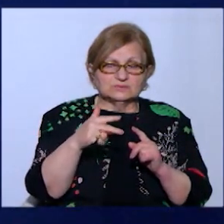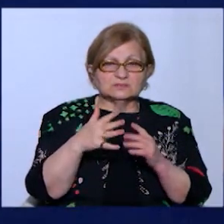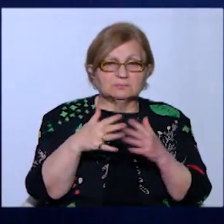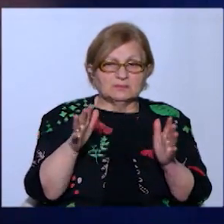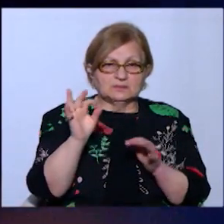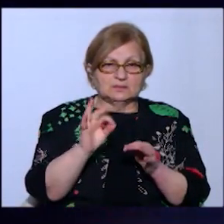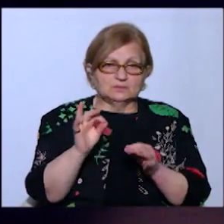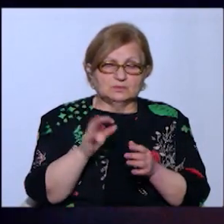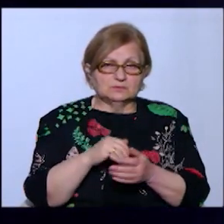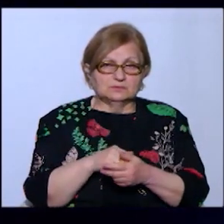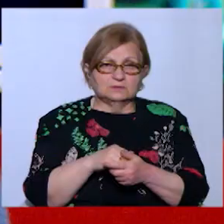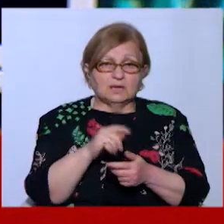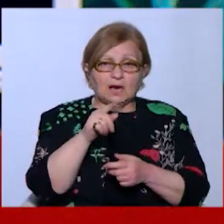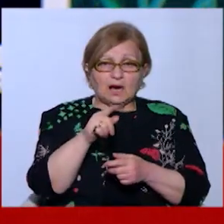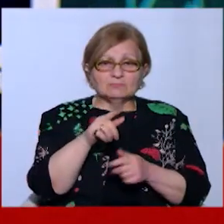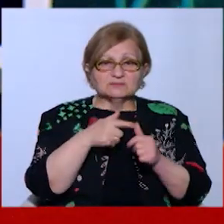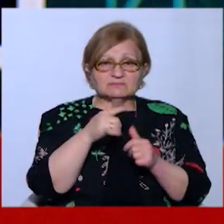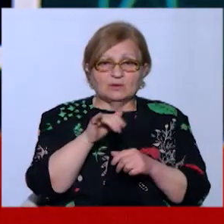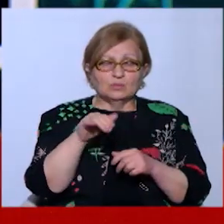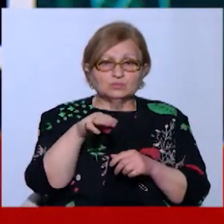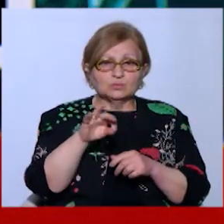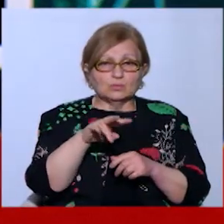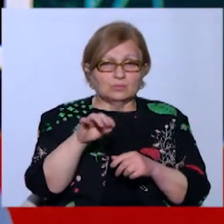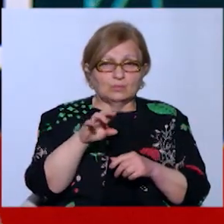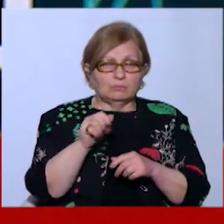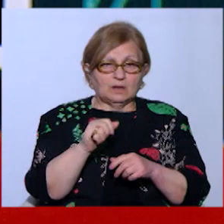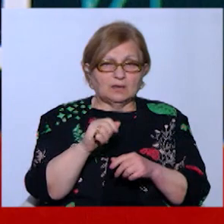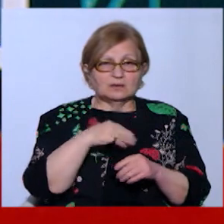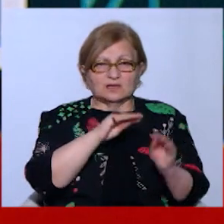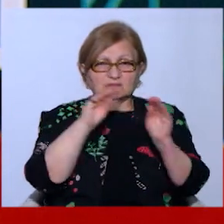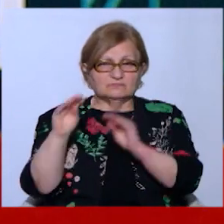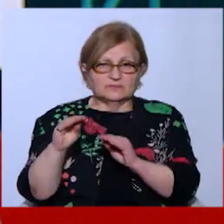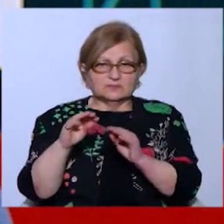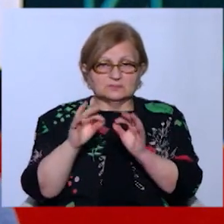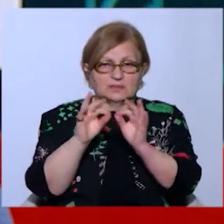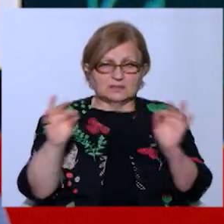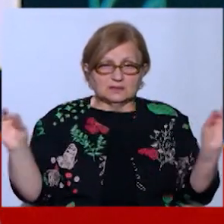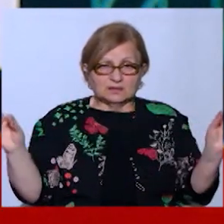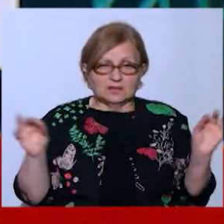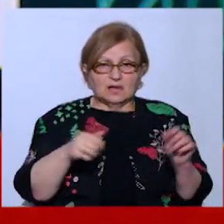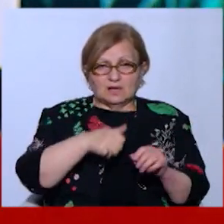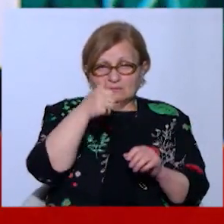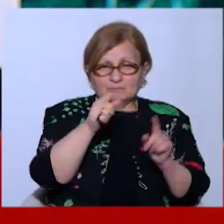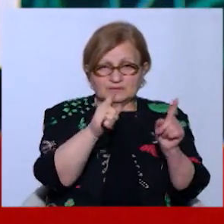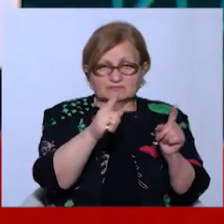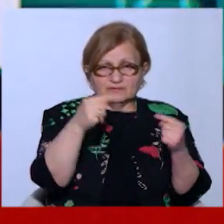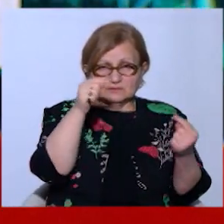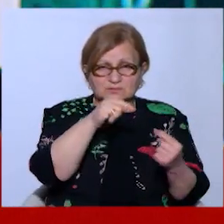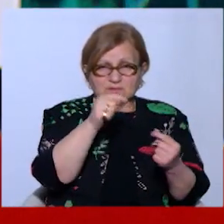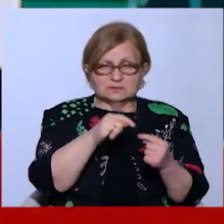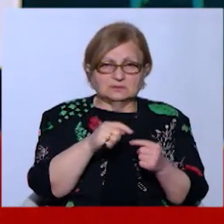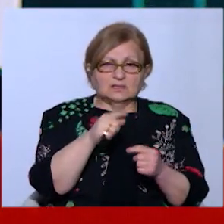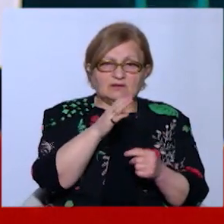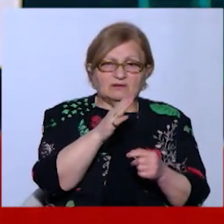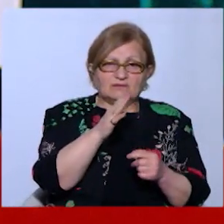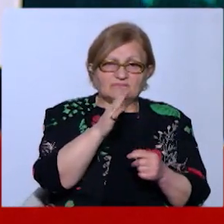0-ზე. ამ უტოლობის ამონახსნებს გადავეტან აგერ ღერძებზე. პირველი უტოლობის შესაბამისი განტოლების ამონახსნებია ვიეტის